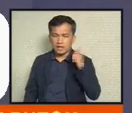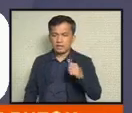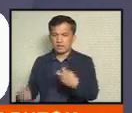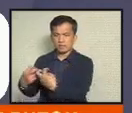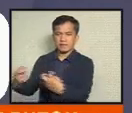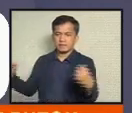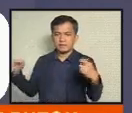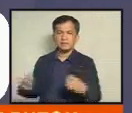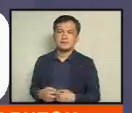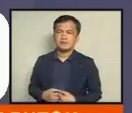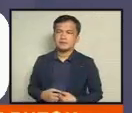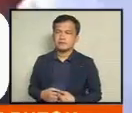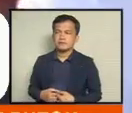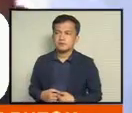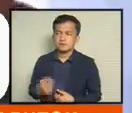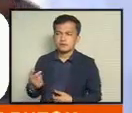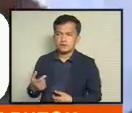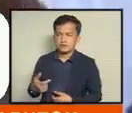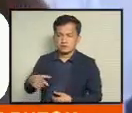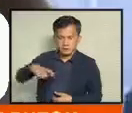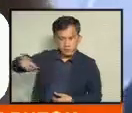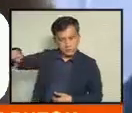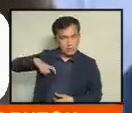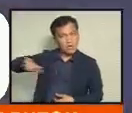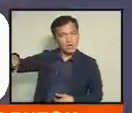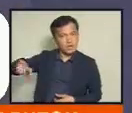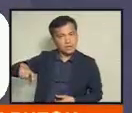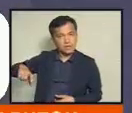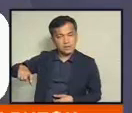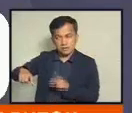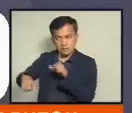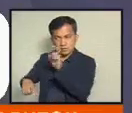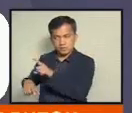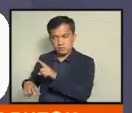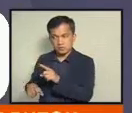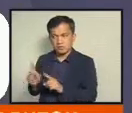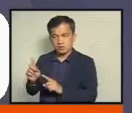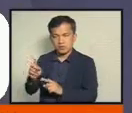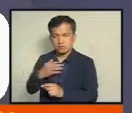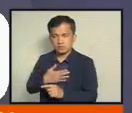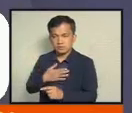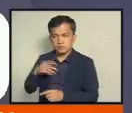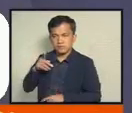panel. So kaming dalawa lang. Tanungin ko siya dito, ano ba talaga gusto